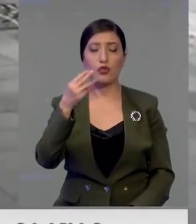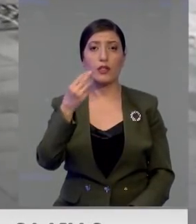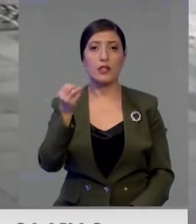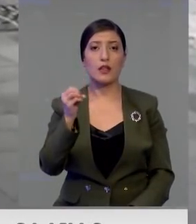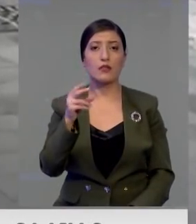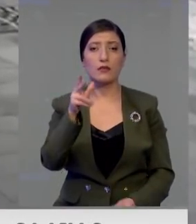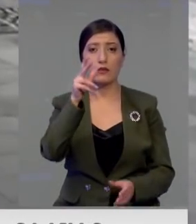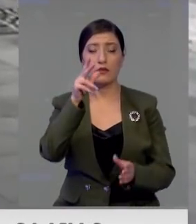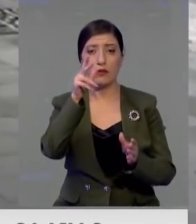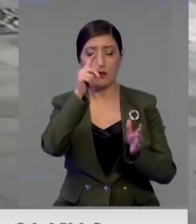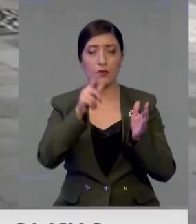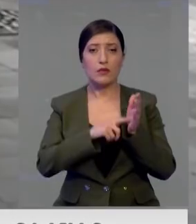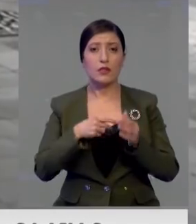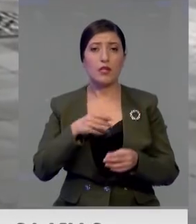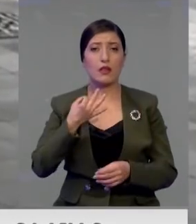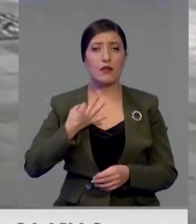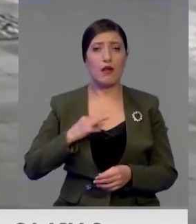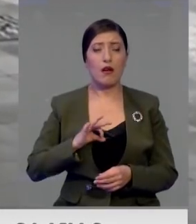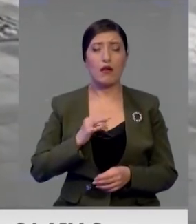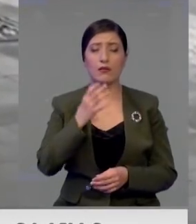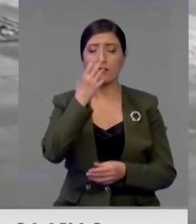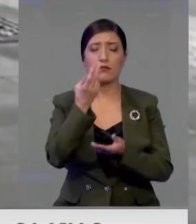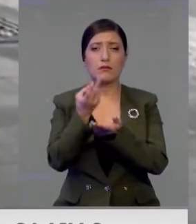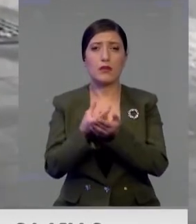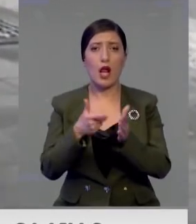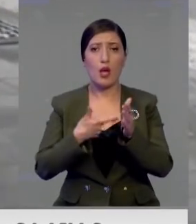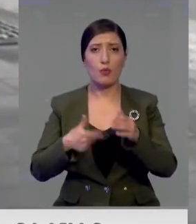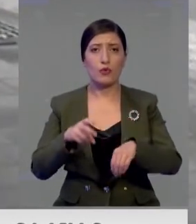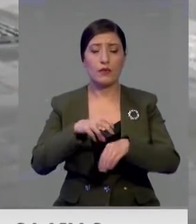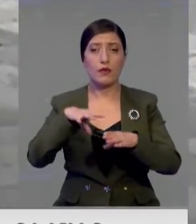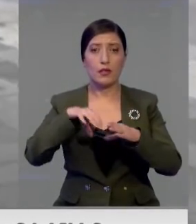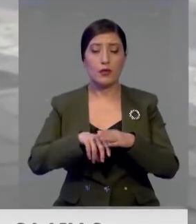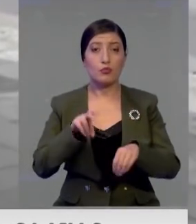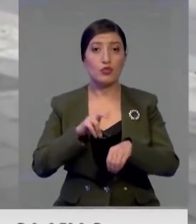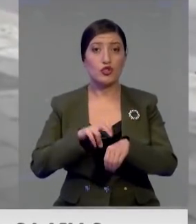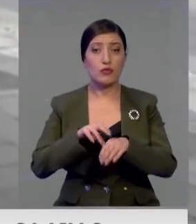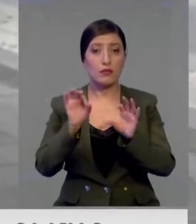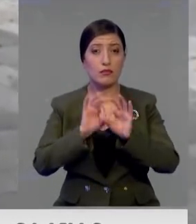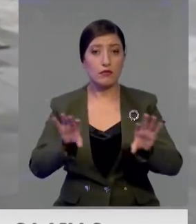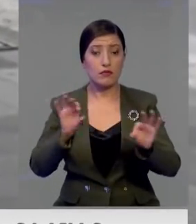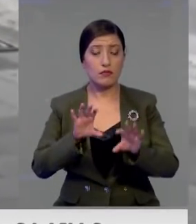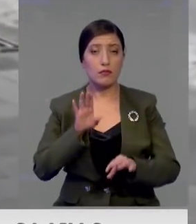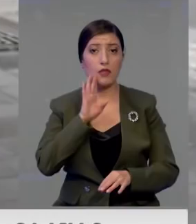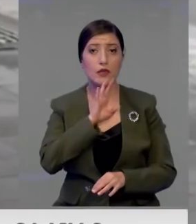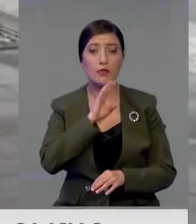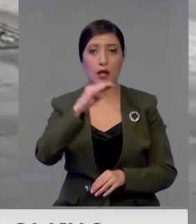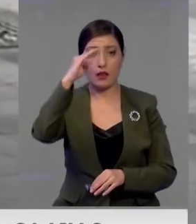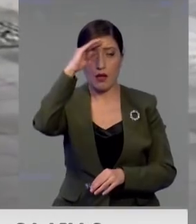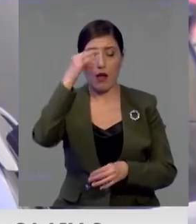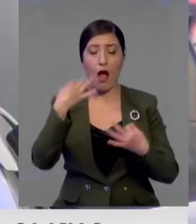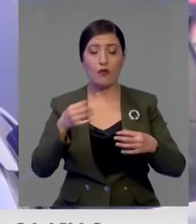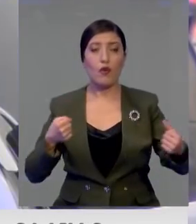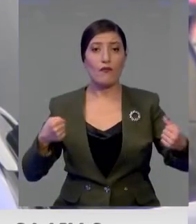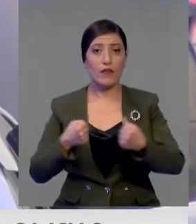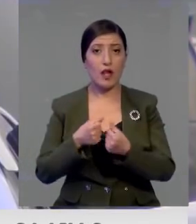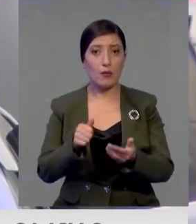որդին անգիտակից վիճակում պարկած է Երևանի բժշկական կենտրոնում։ Բժիշկները տիկին Մայրանուշին ասել են, որ տղայի վիճակի պատճառը ավտովթարն է, բայց